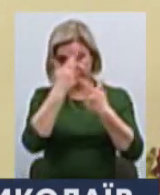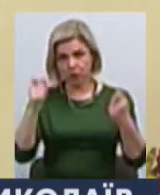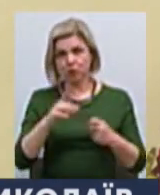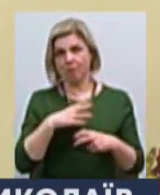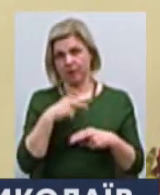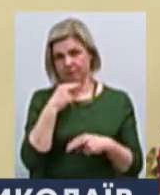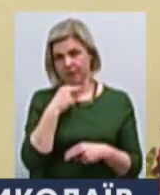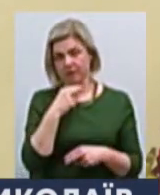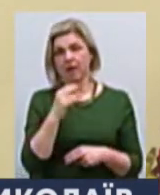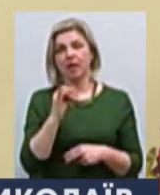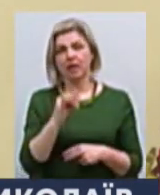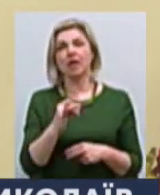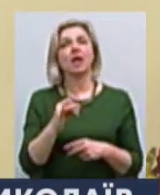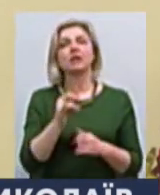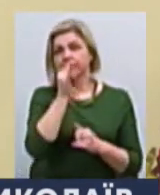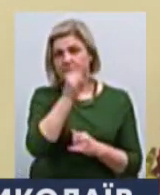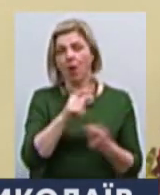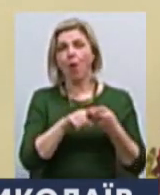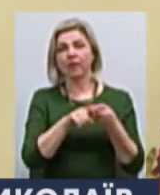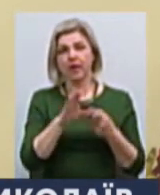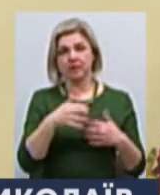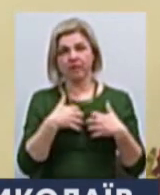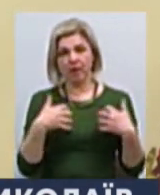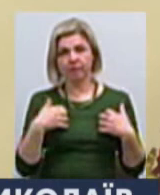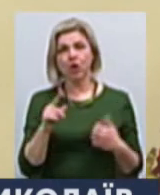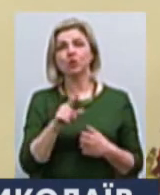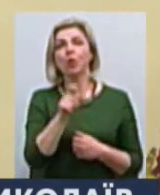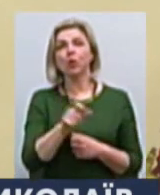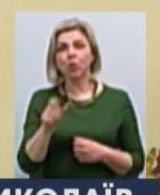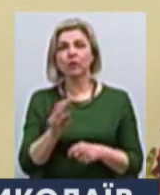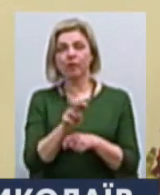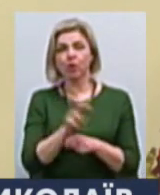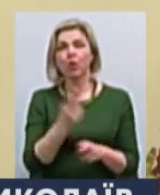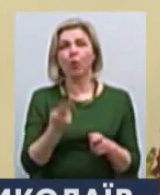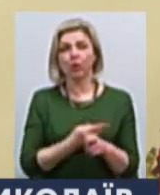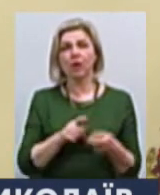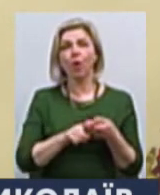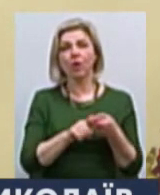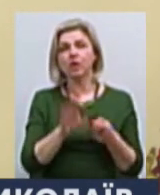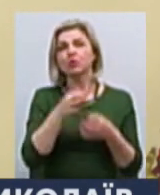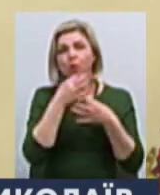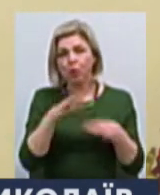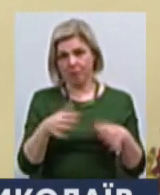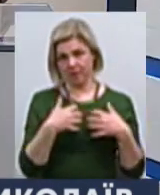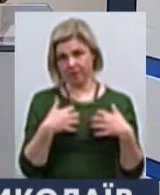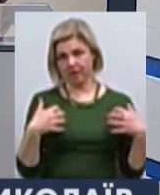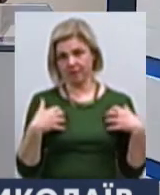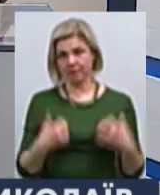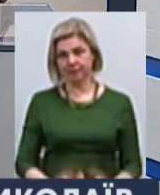пильними, уникали контакту з тваринами, щоб персонал-відвідувачі уникали контактів з будь-якими тваринами.